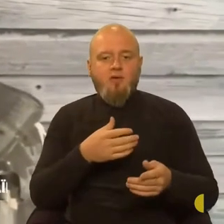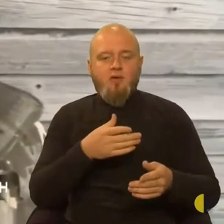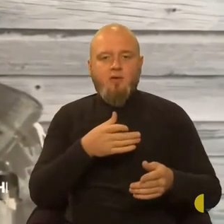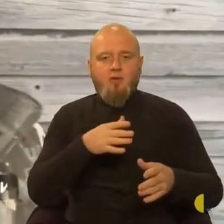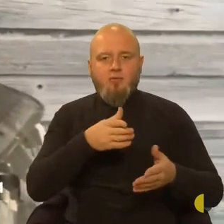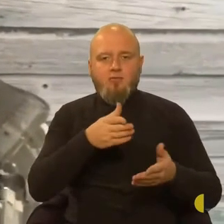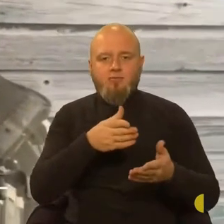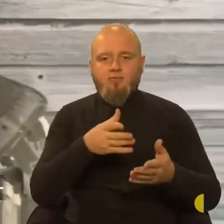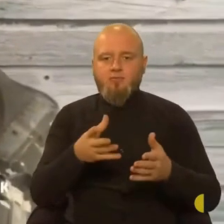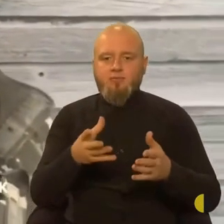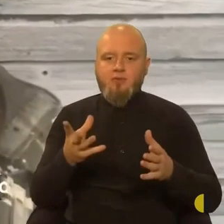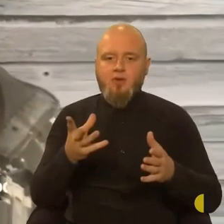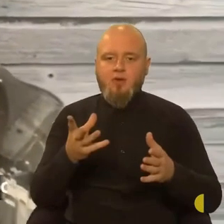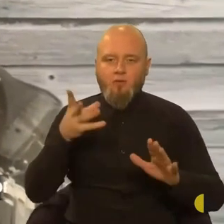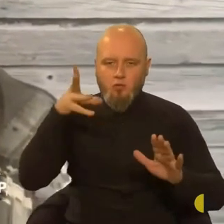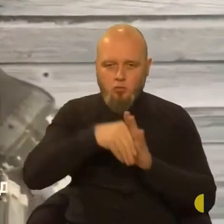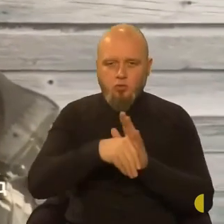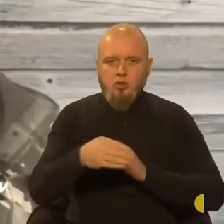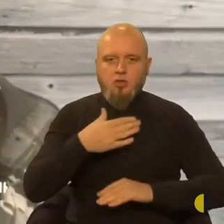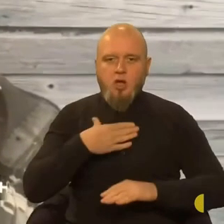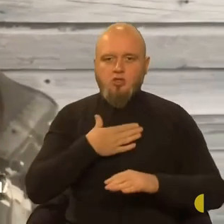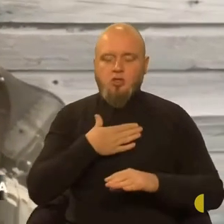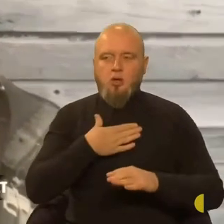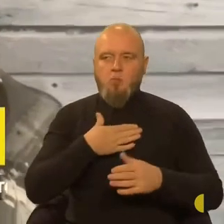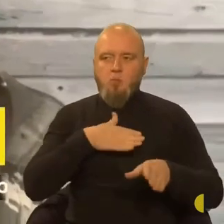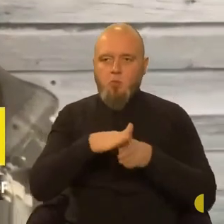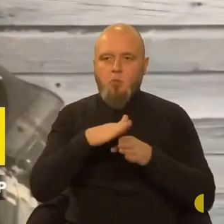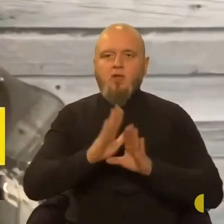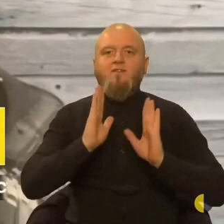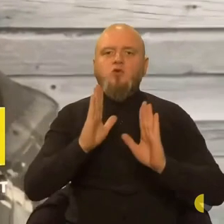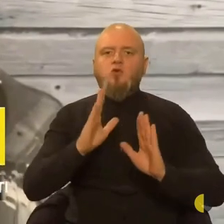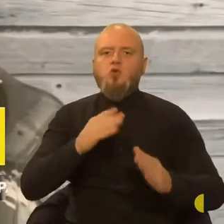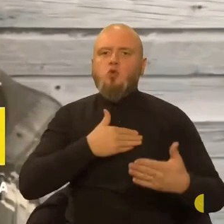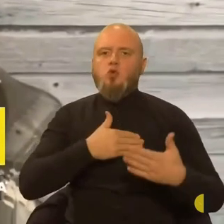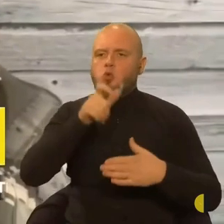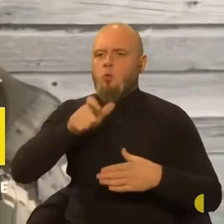наше поповнення виключно з добровольців. З тих, хто